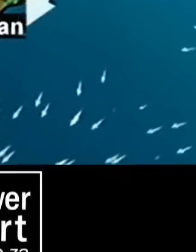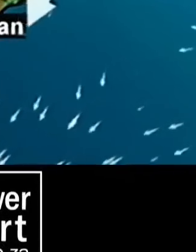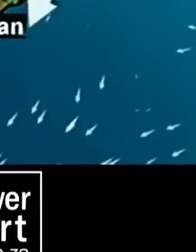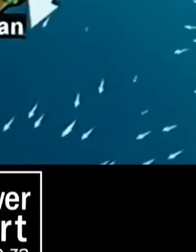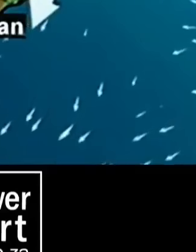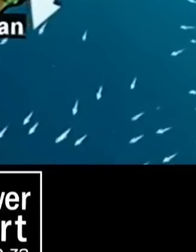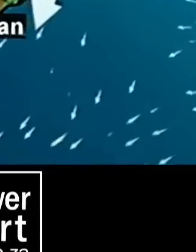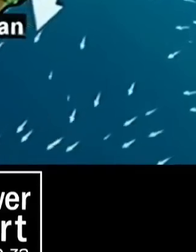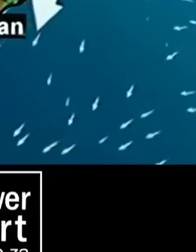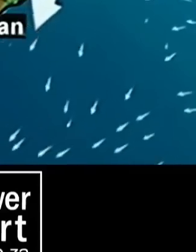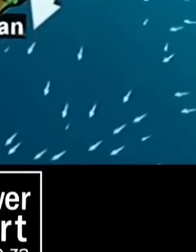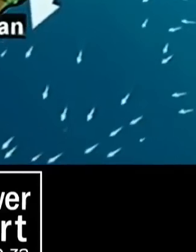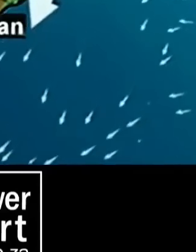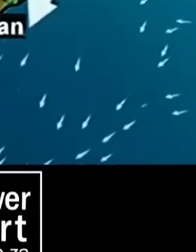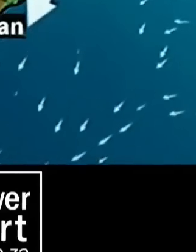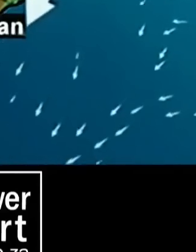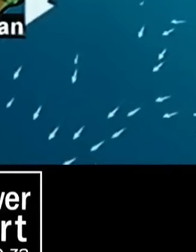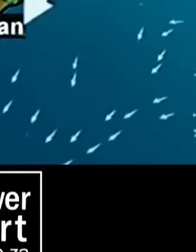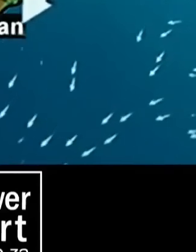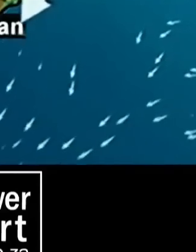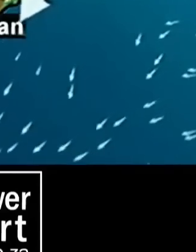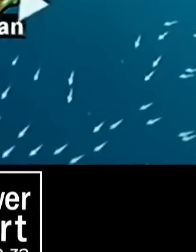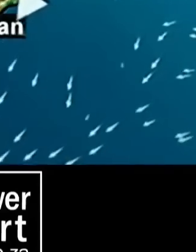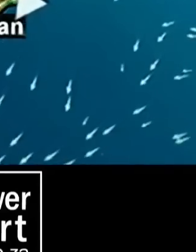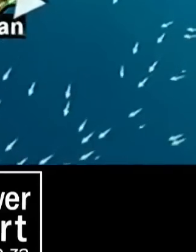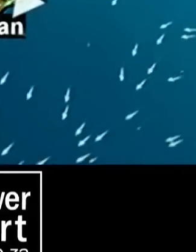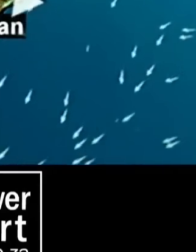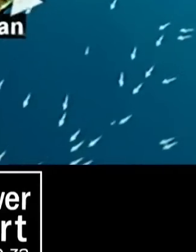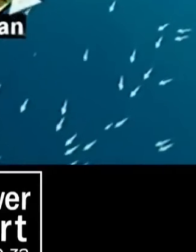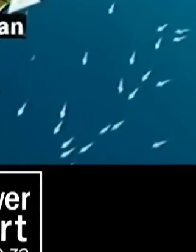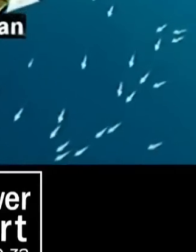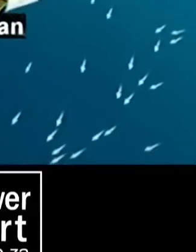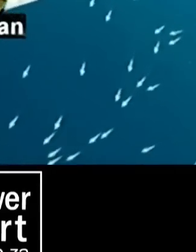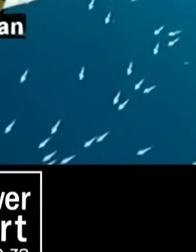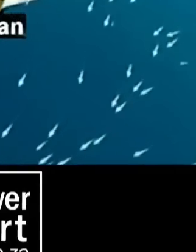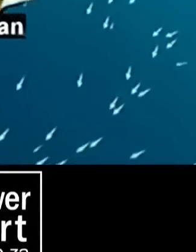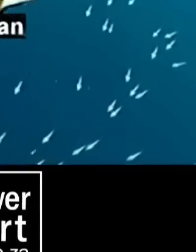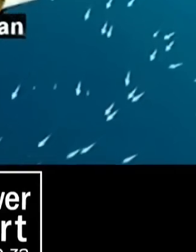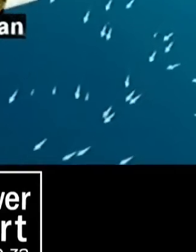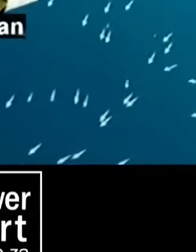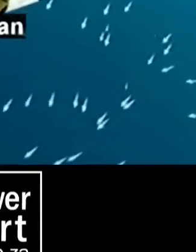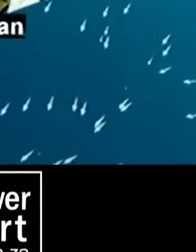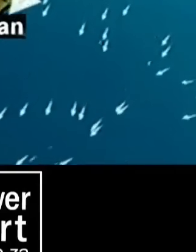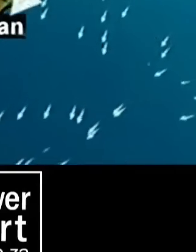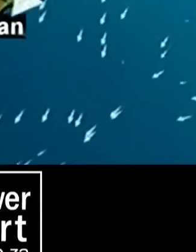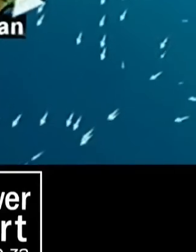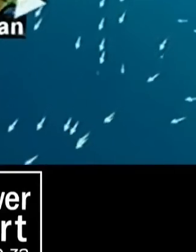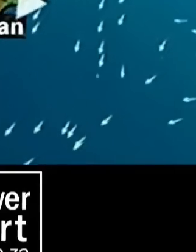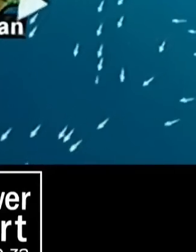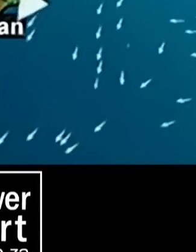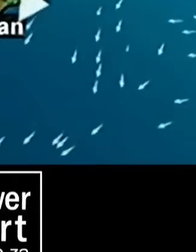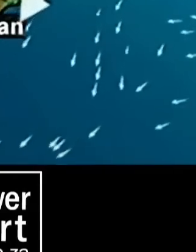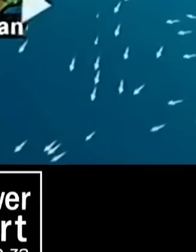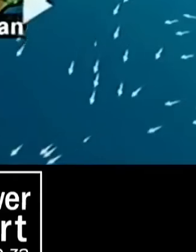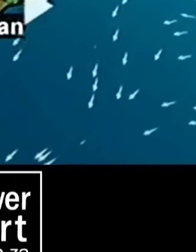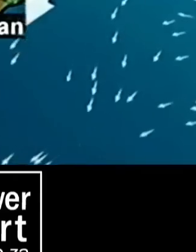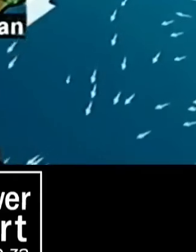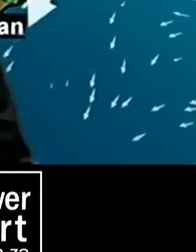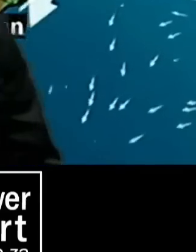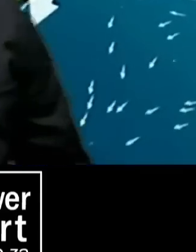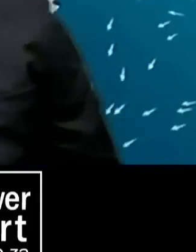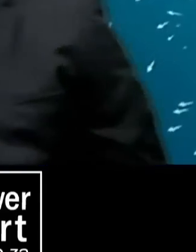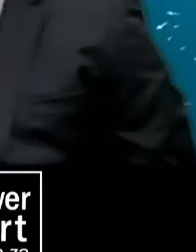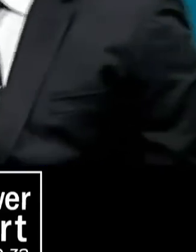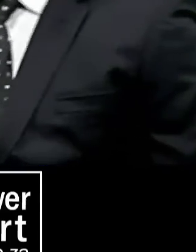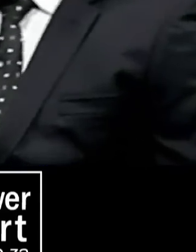go tla tlhoka pula bogolo ba Afrika Borwa fela go tla bana maemo a kwaetseng ka go kgetha dibaka jalo kwa kobana dikarolong tsena tse Leboya a re shebile mo dikarolong tsa bophirima